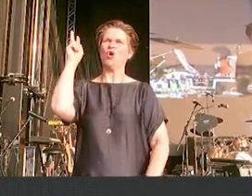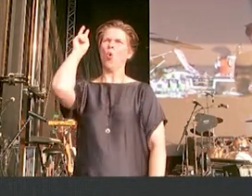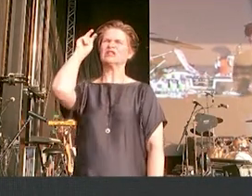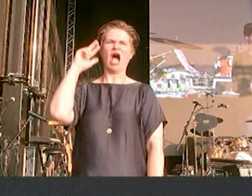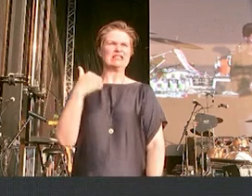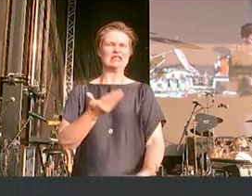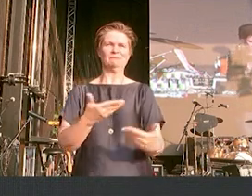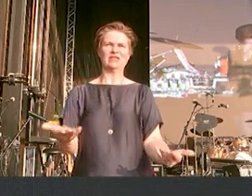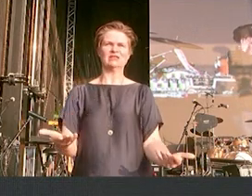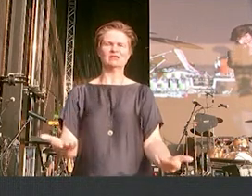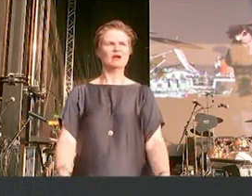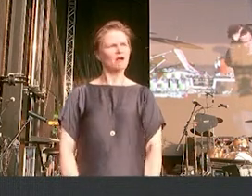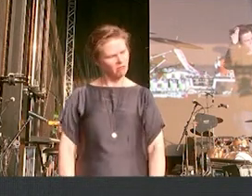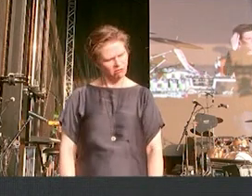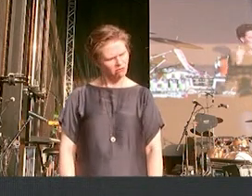gibt.